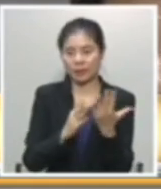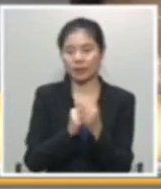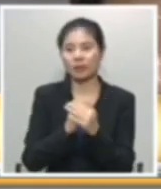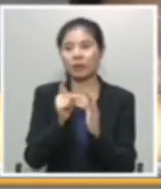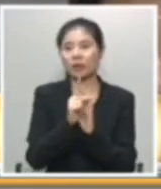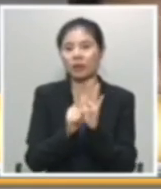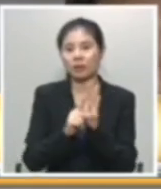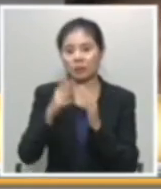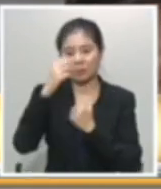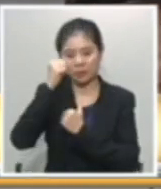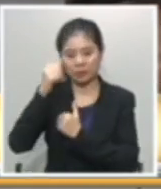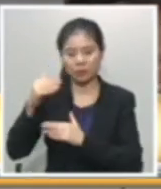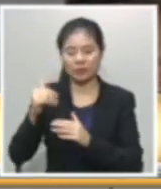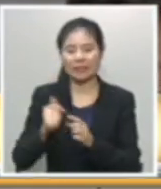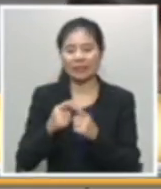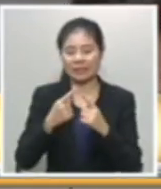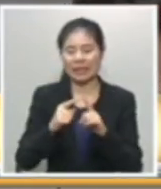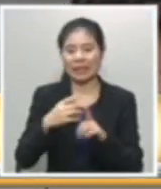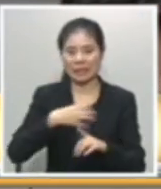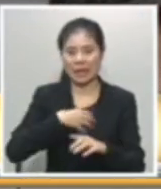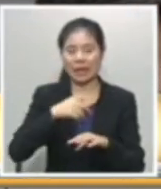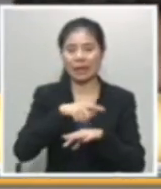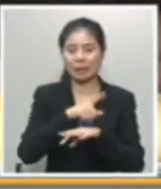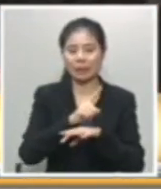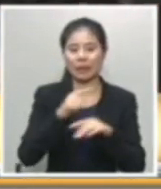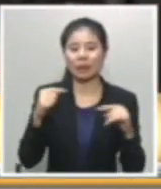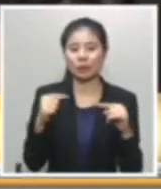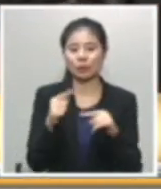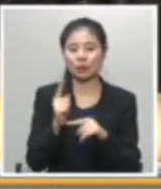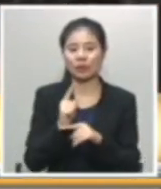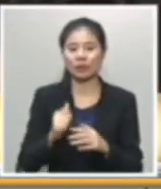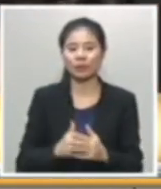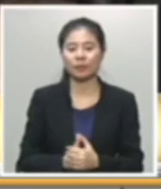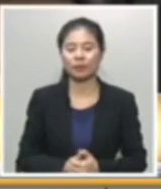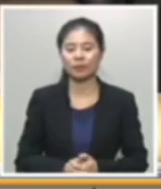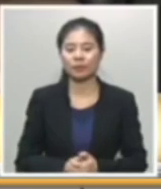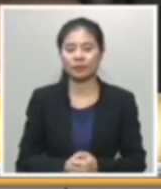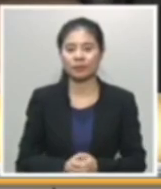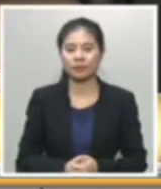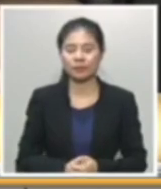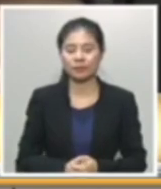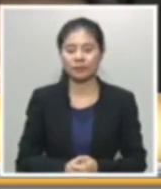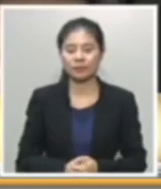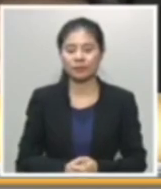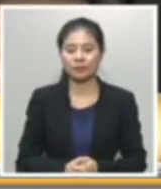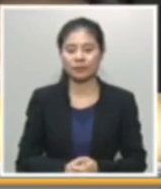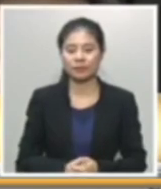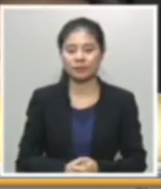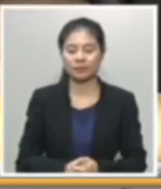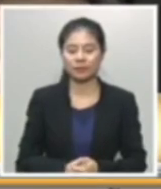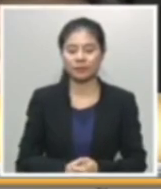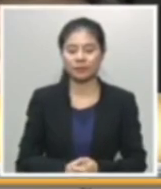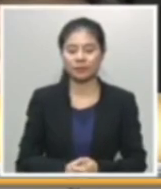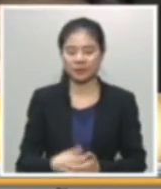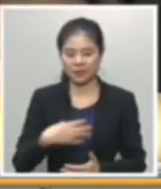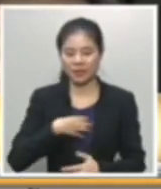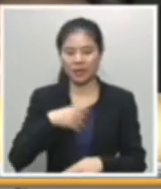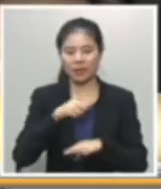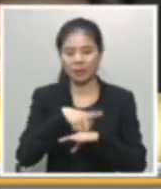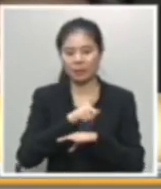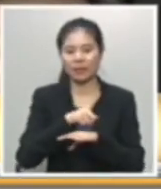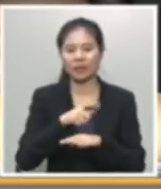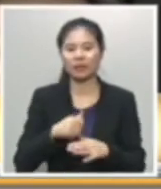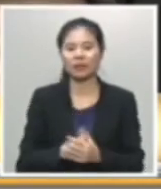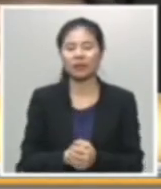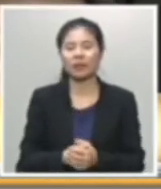อกครับอยากจะให้ท่านประธานนะครับผมเรียนตรงๆผมอยากให้ท่านประธานและสมาชิกพวกเราเนี่ย